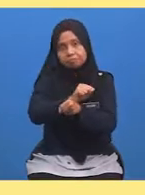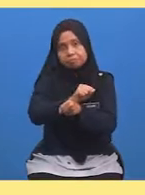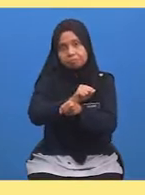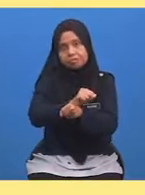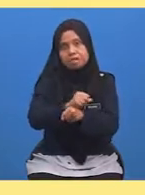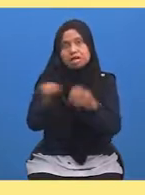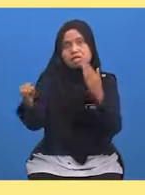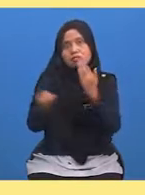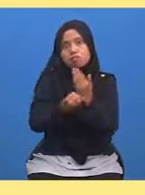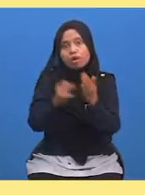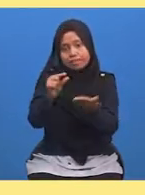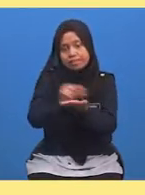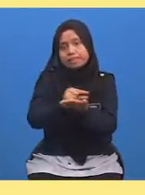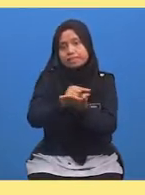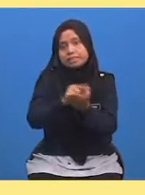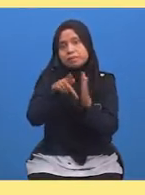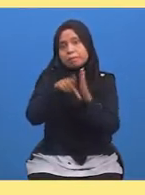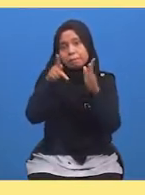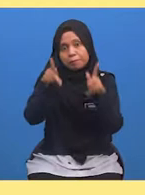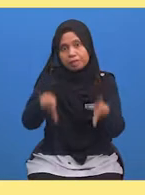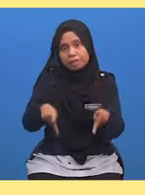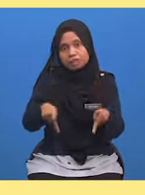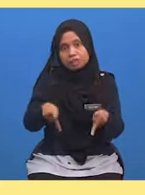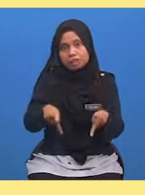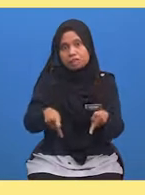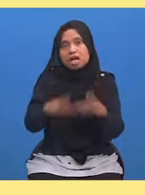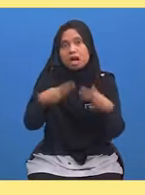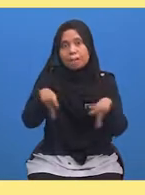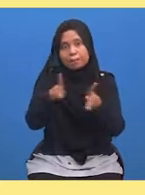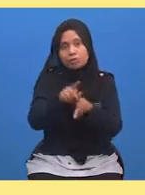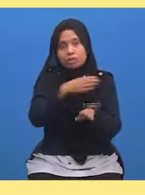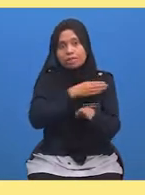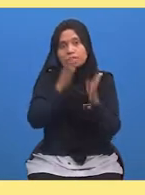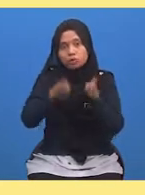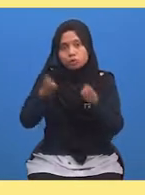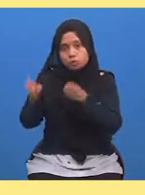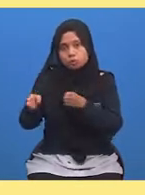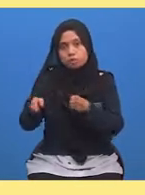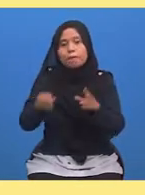imbuhan gaji pekerja, keperluan dan susun atur pejabat.